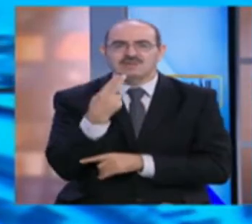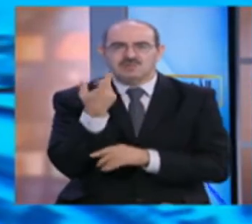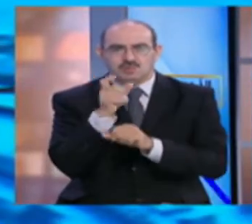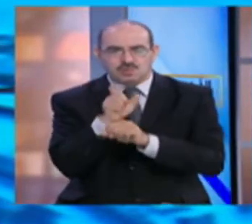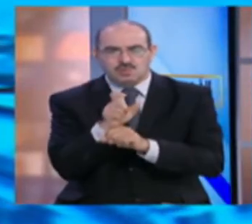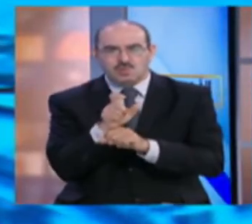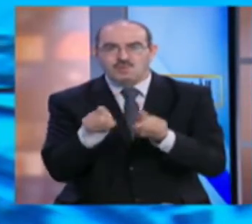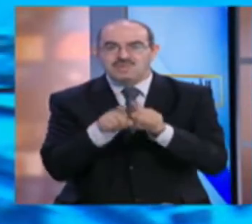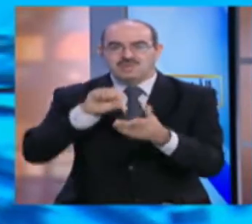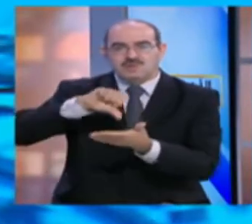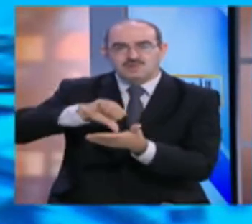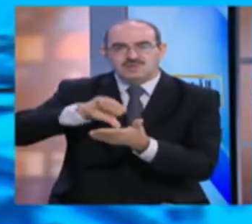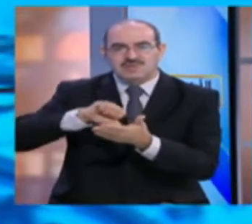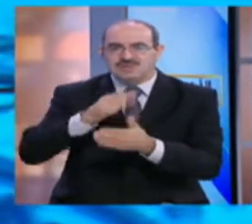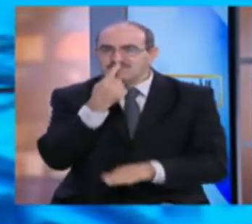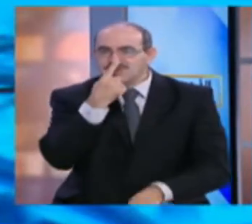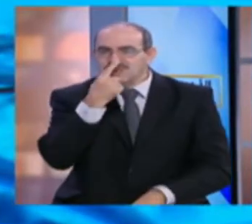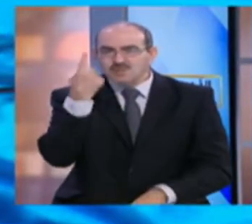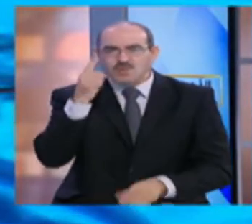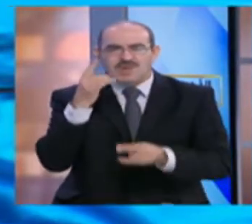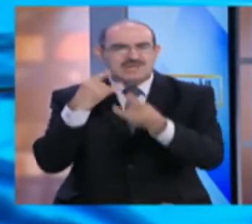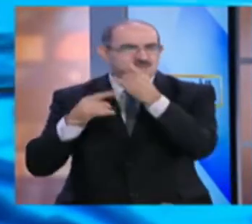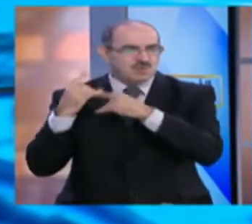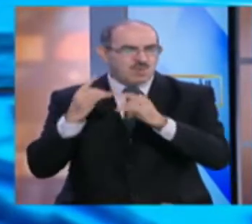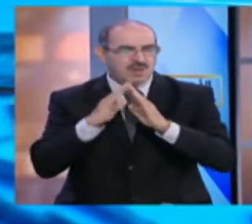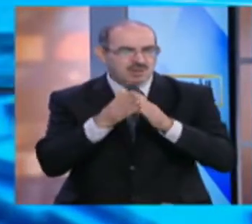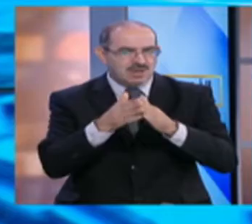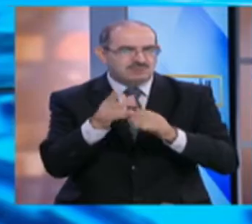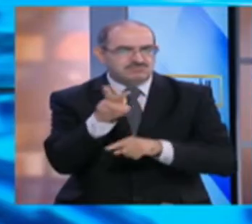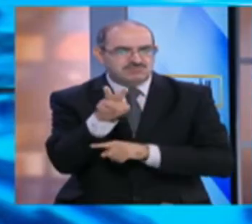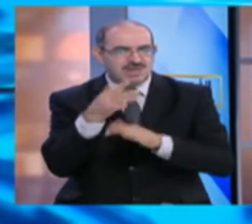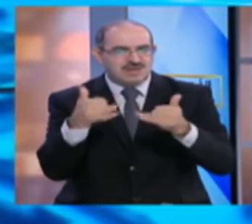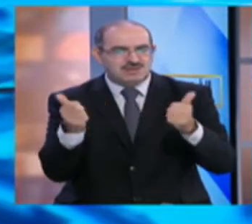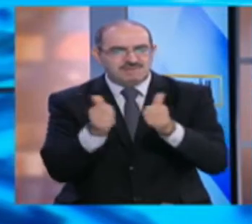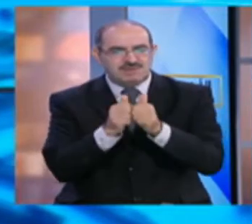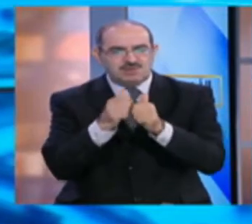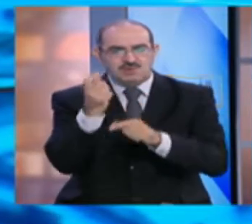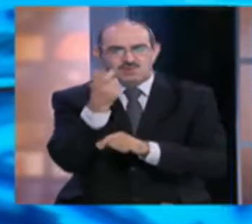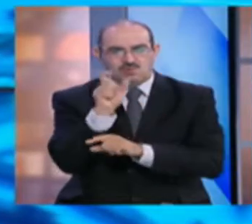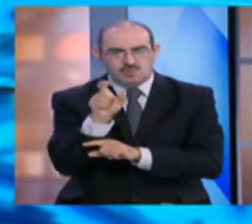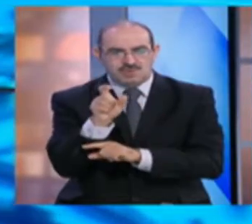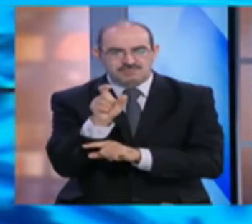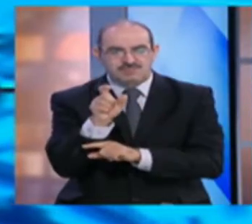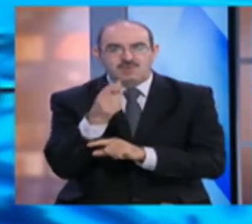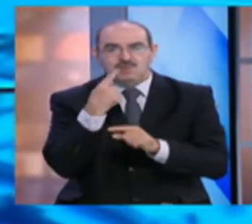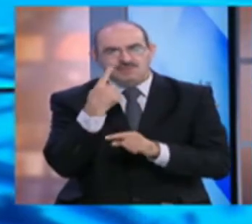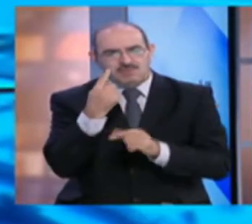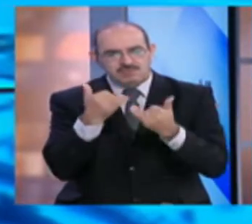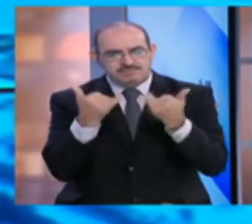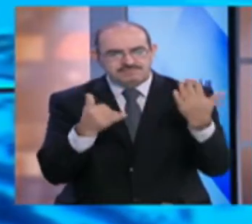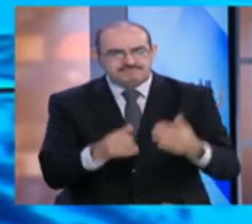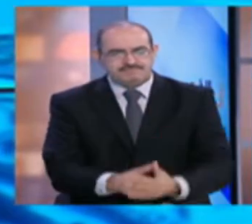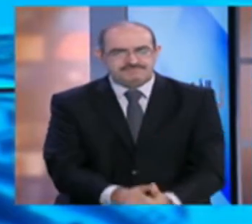التركية والمراكز المتخصصة في التاريخ البحري المشترك بين الجزائر وتركيا. المتابعة